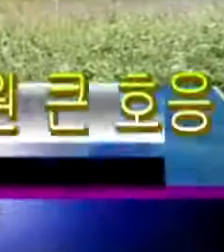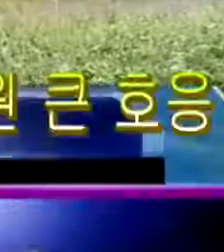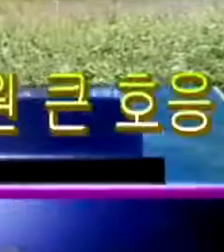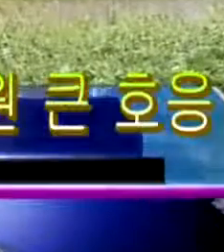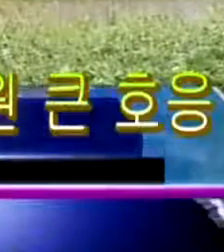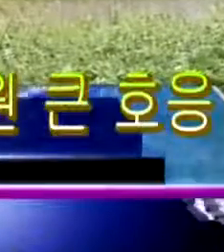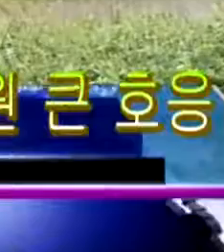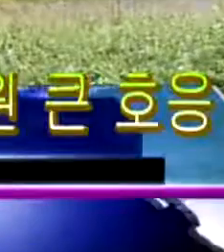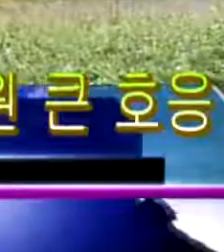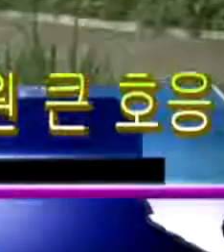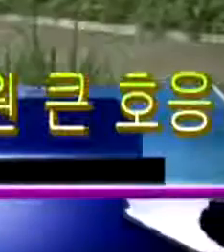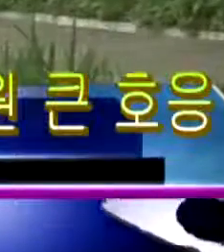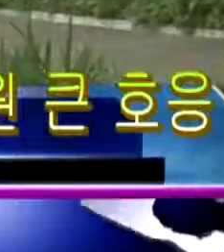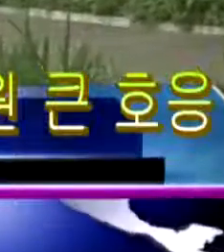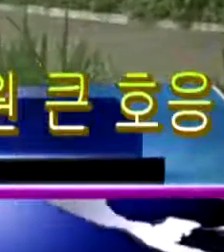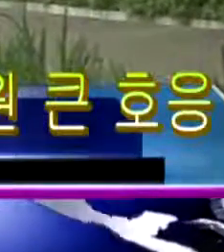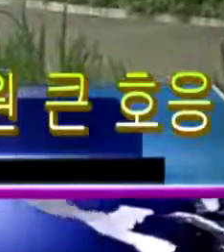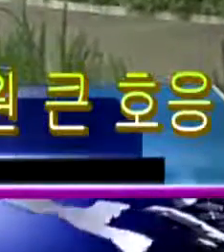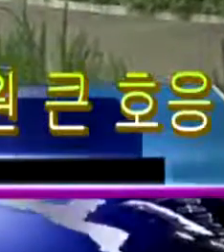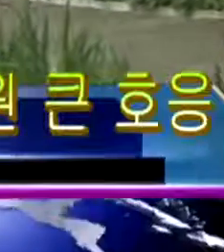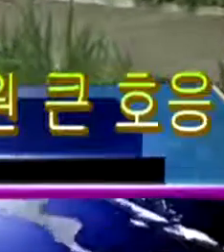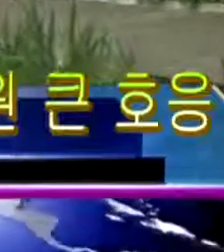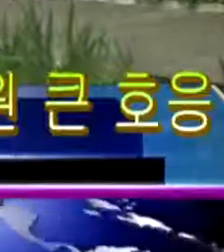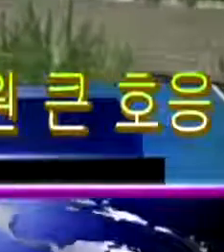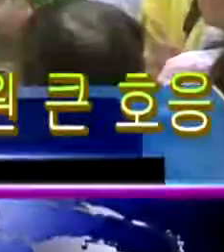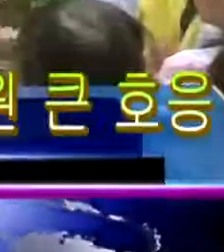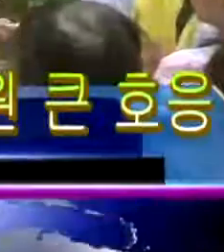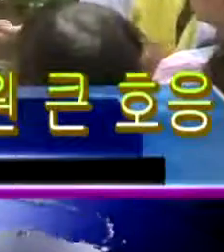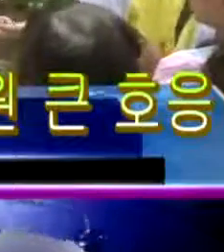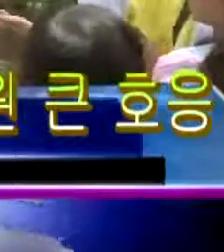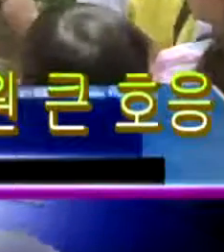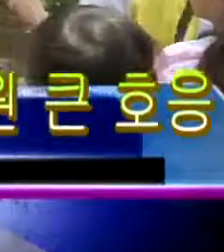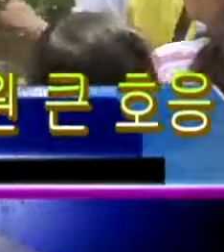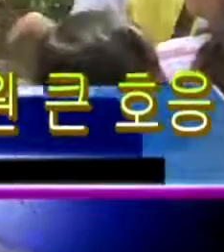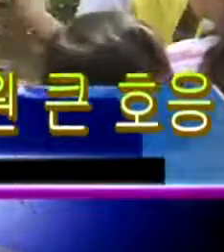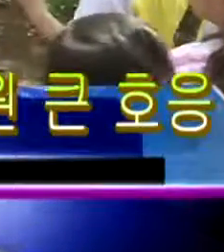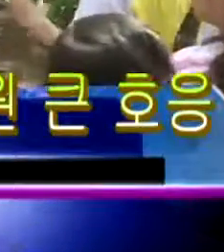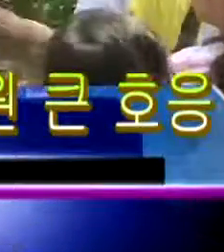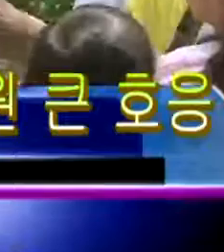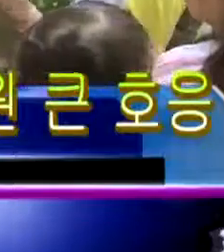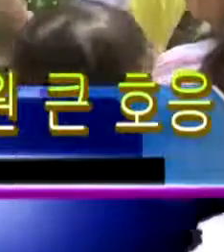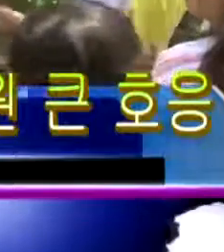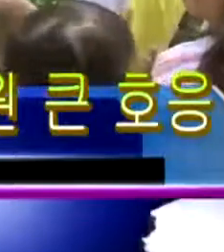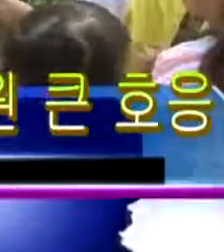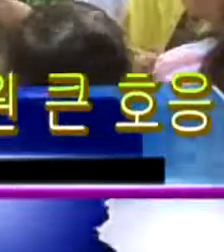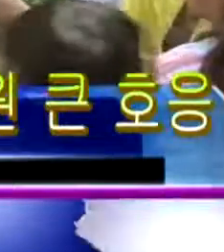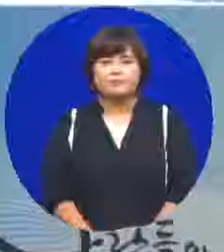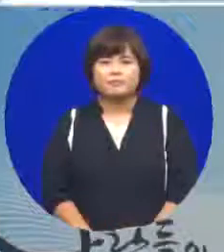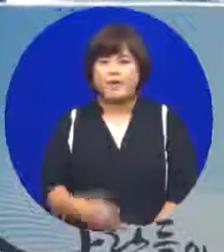세 곳의 유아숲 체험원이 관내 보육기관들과 협약을 맺고 정기 교육을 진행해 호응을 얻고 있습니다.